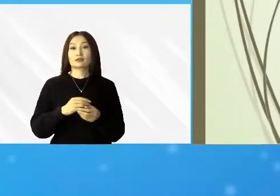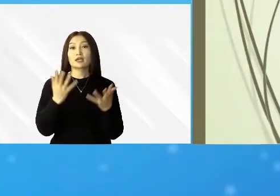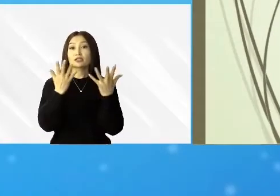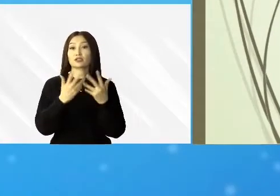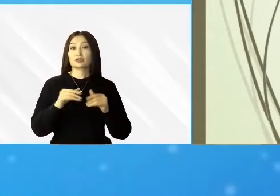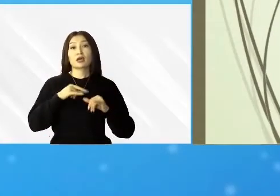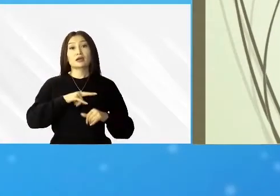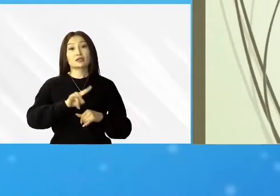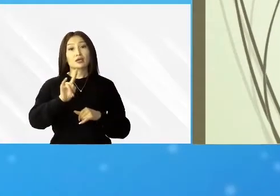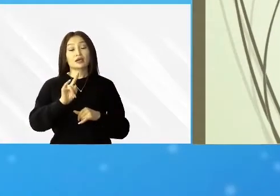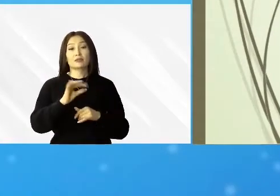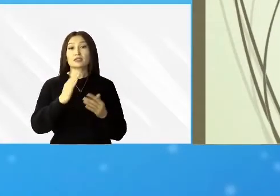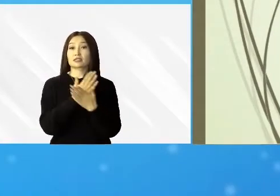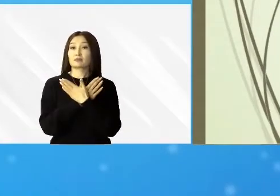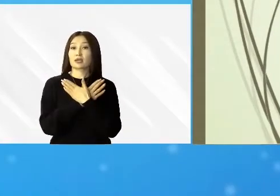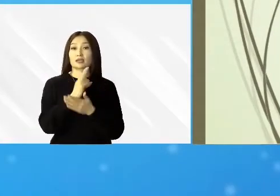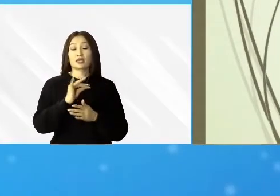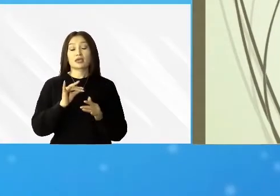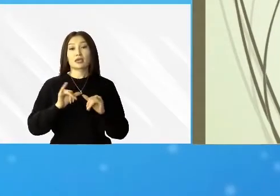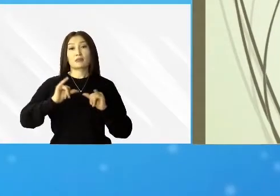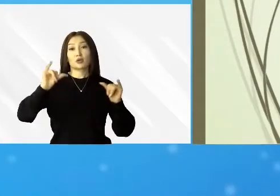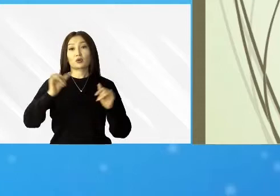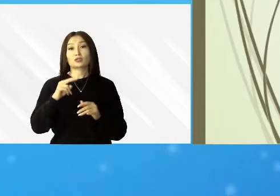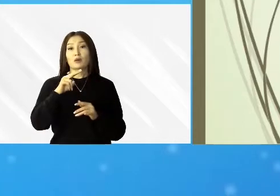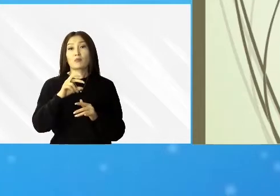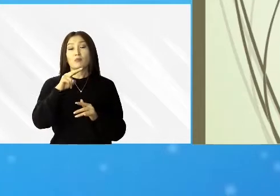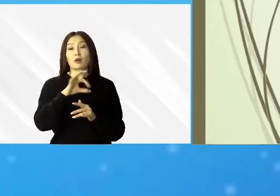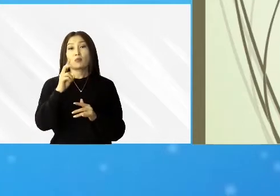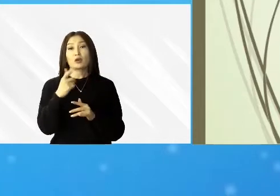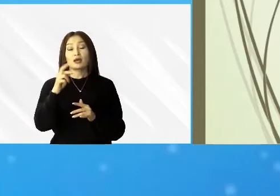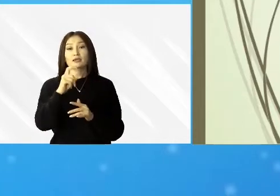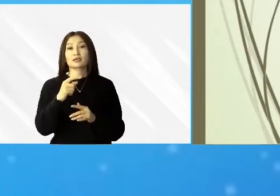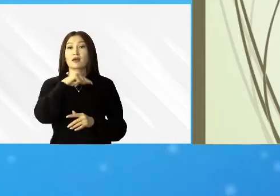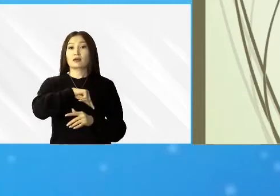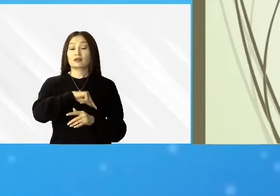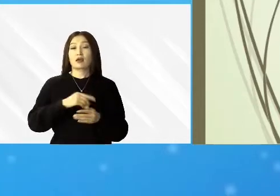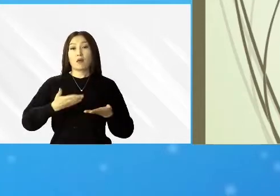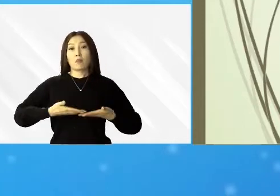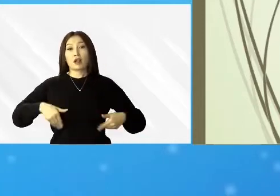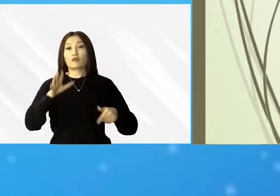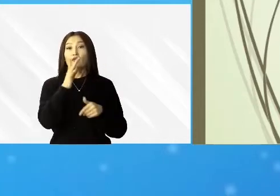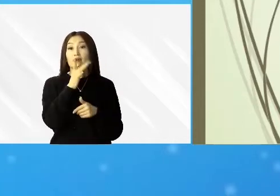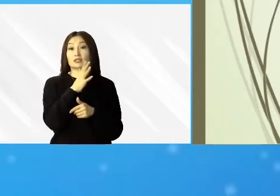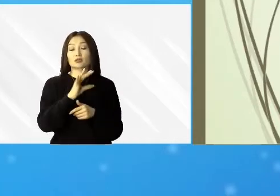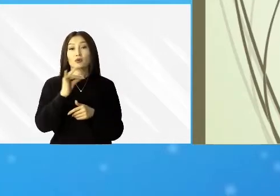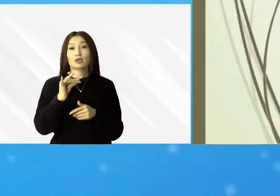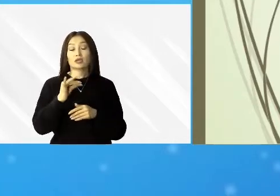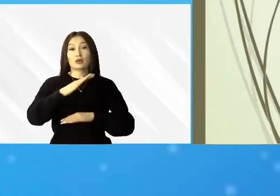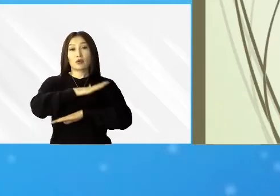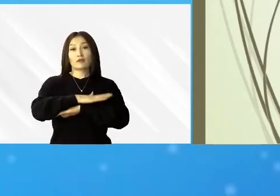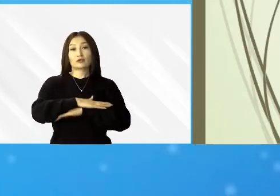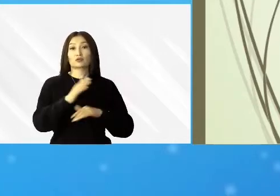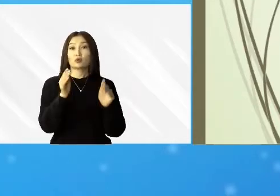численность, рождаемость, смертность и прирост популяции, охарактеризуем половую, возрастную и